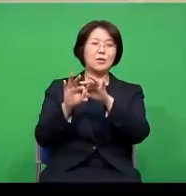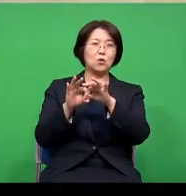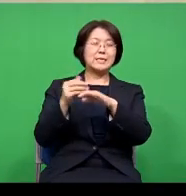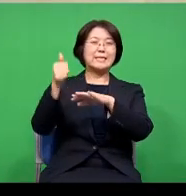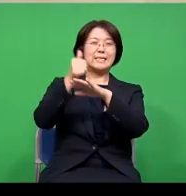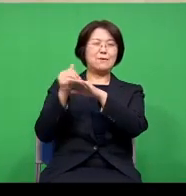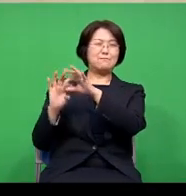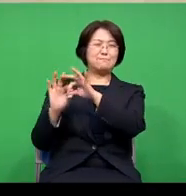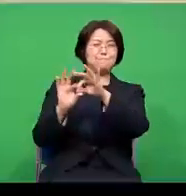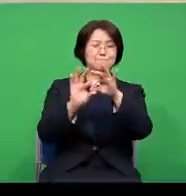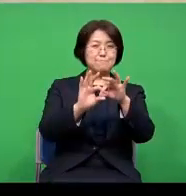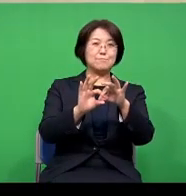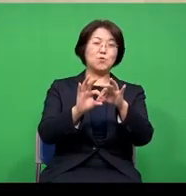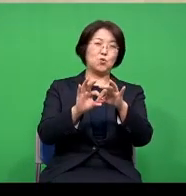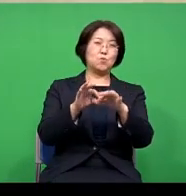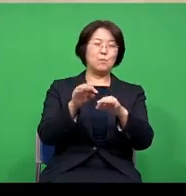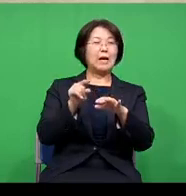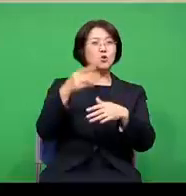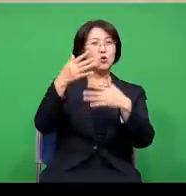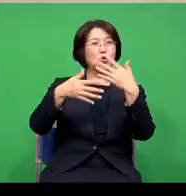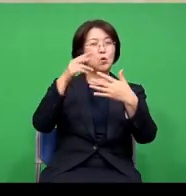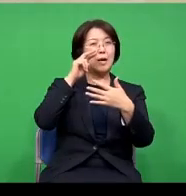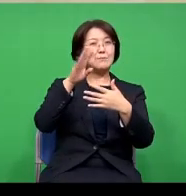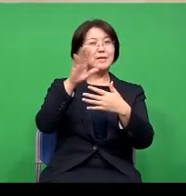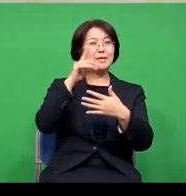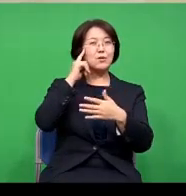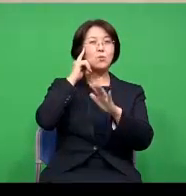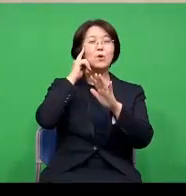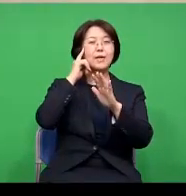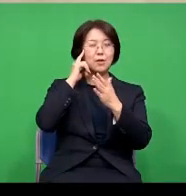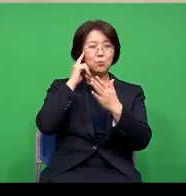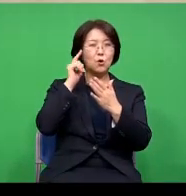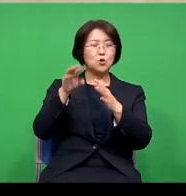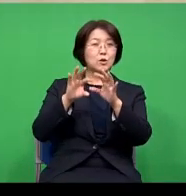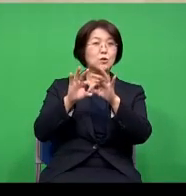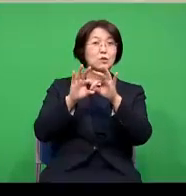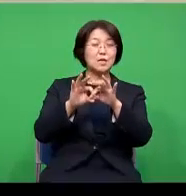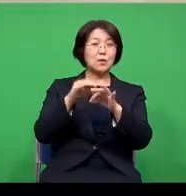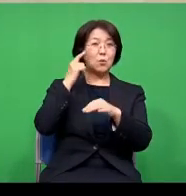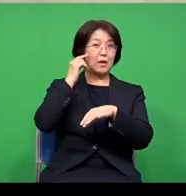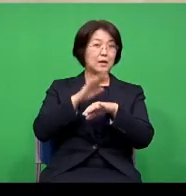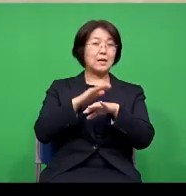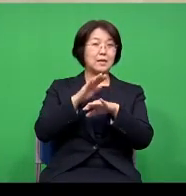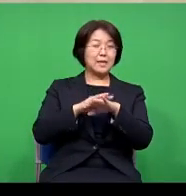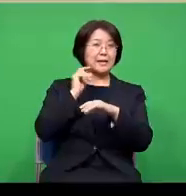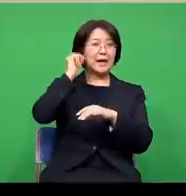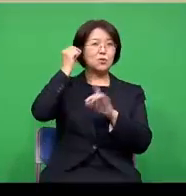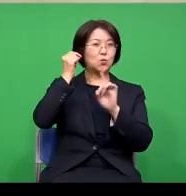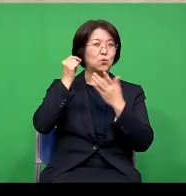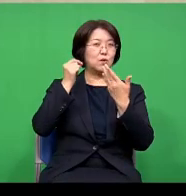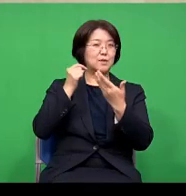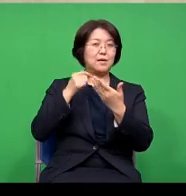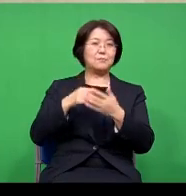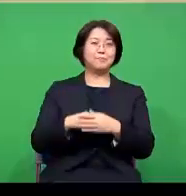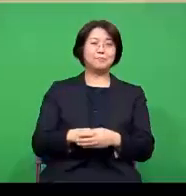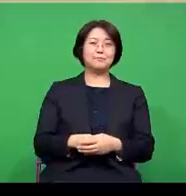るということをおっしゃっており、まあ、その動画をご覧になっておられないと思うんですが、まあ、それに対するちょっと福留担当の人をお聞かせ